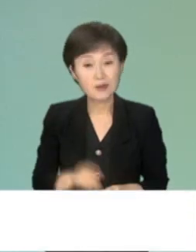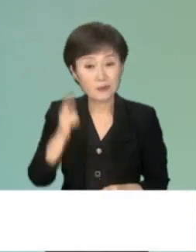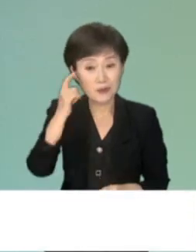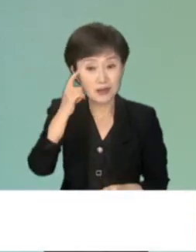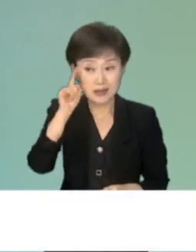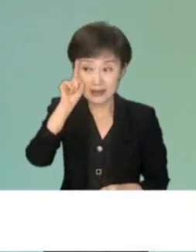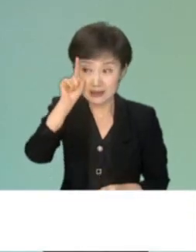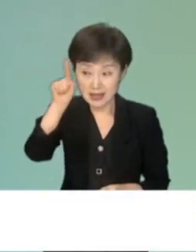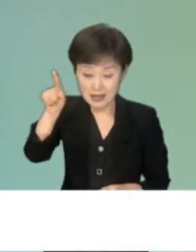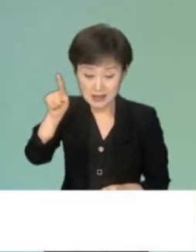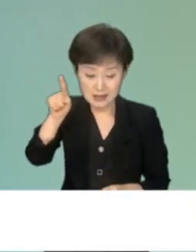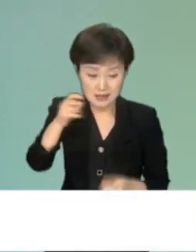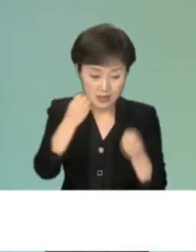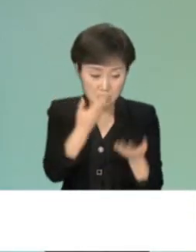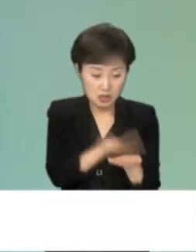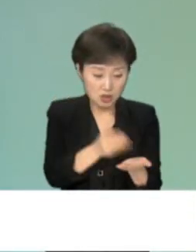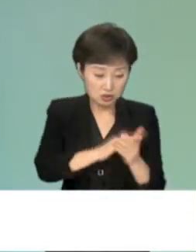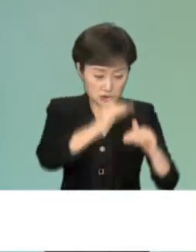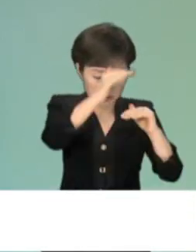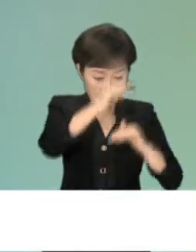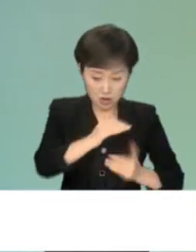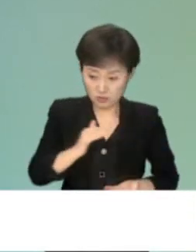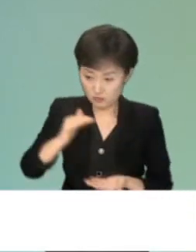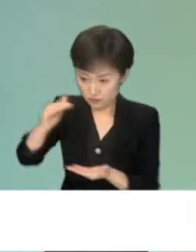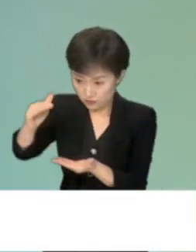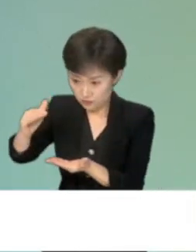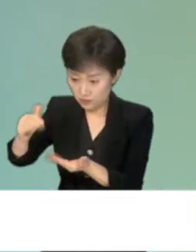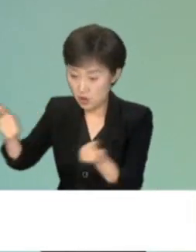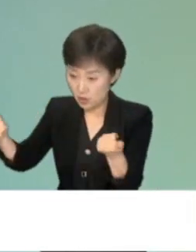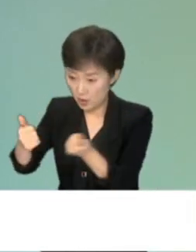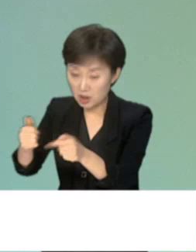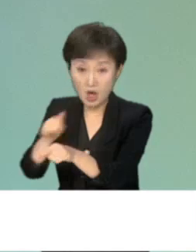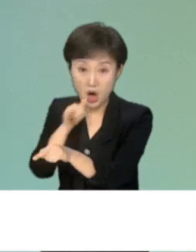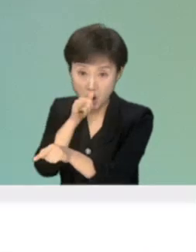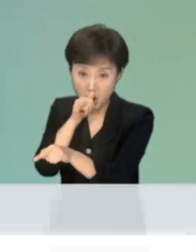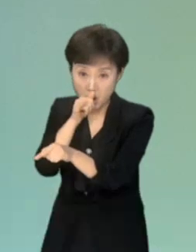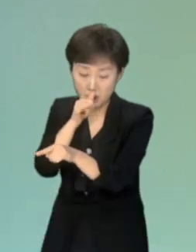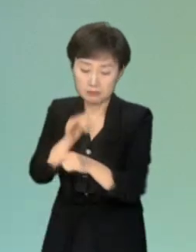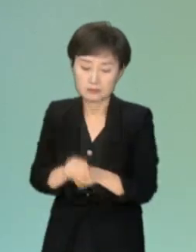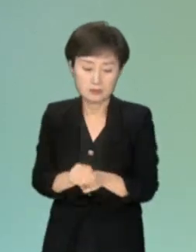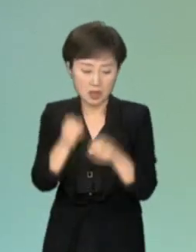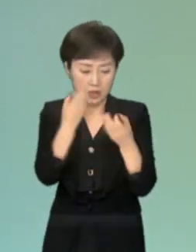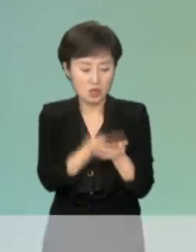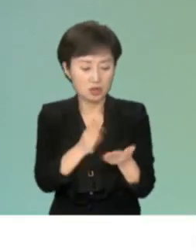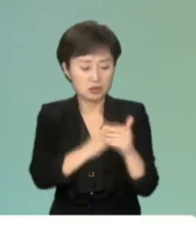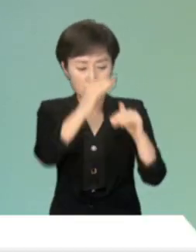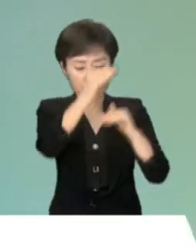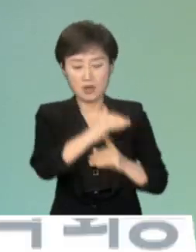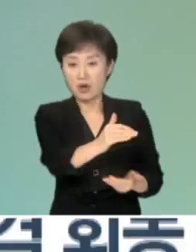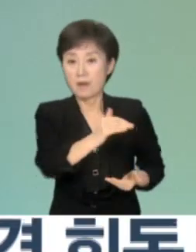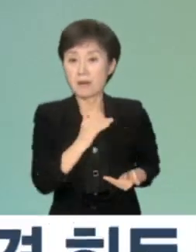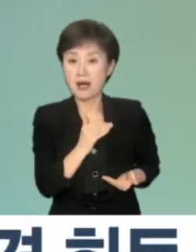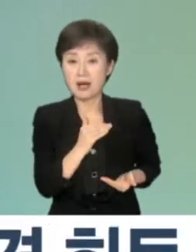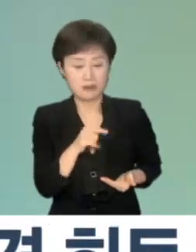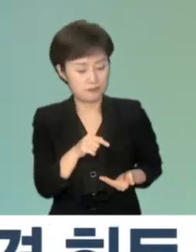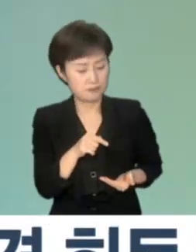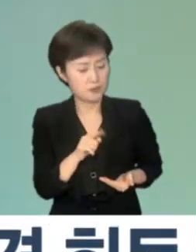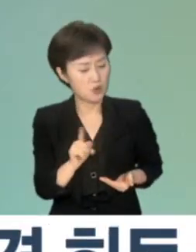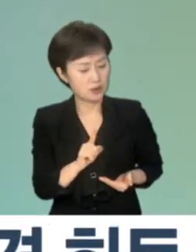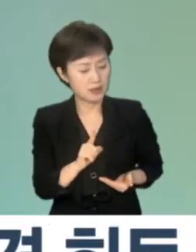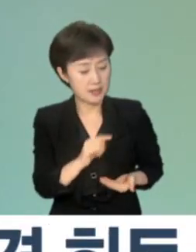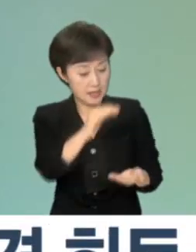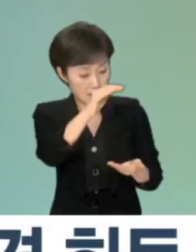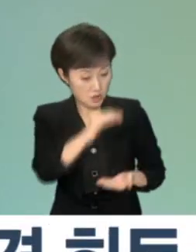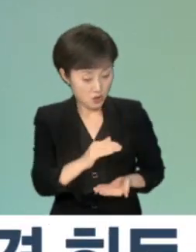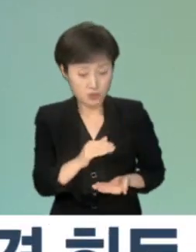내일 혁신위 안을 최고위에 올린다고 하잖아요. 그게 올리면은 그 혁신위 안에 대해서 공관위 등으로 넘겨서